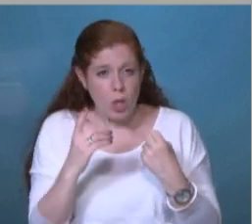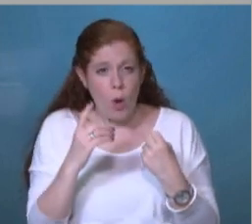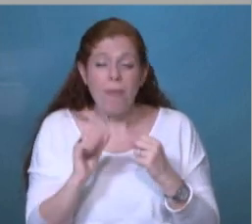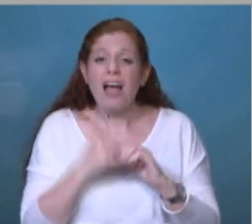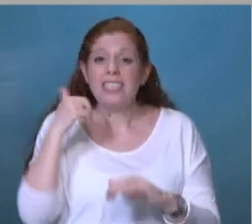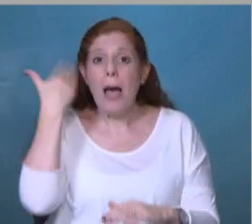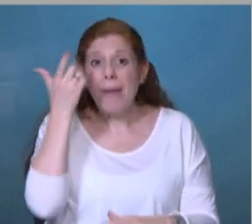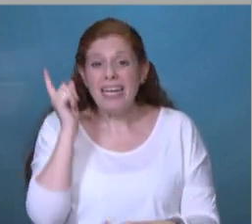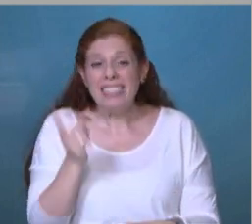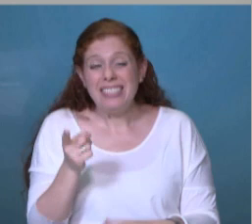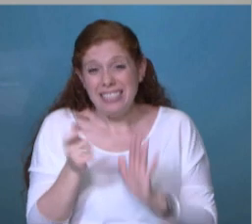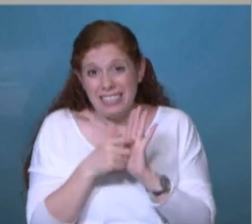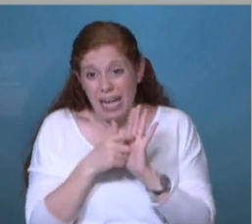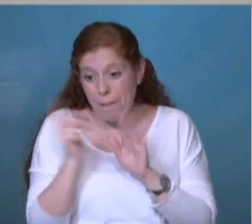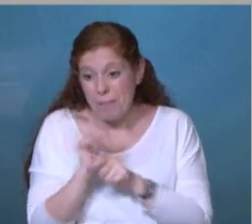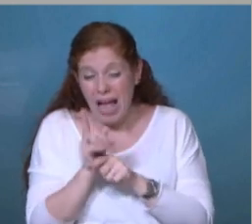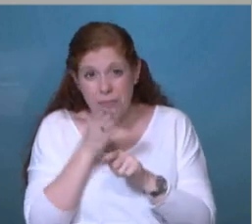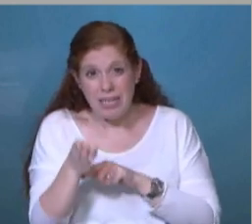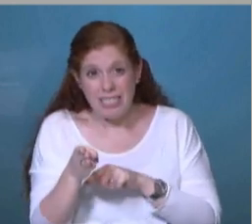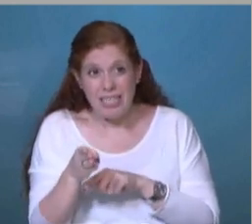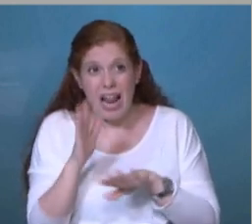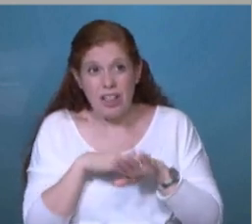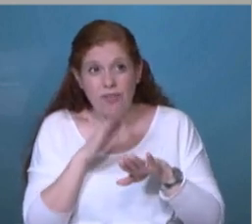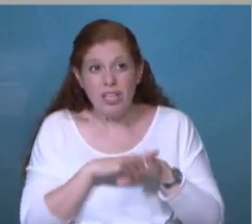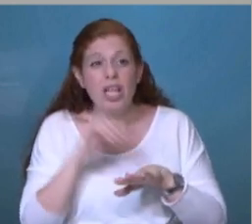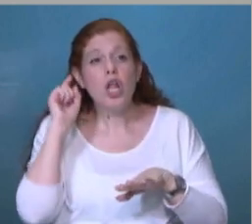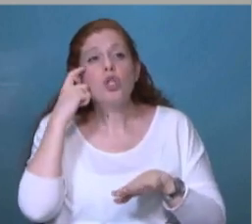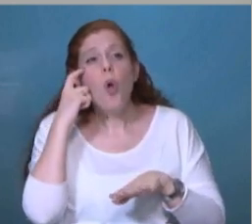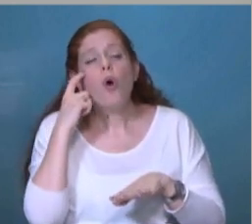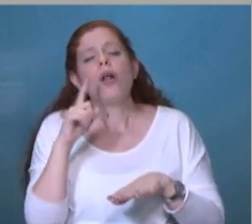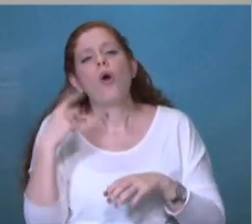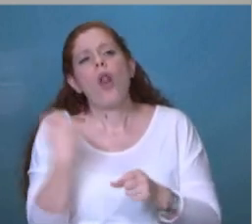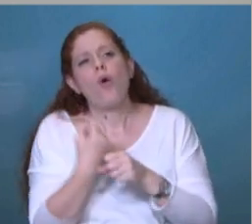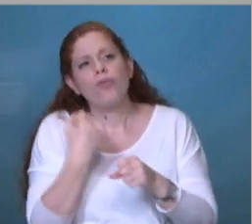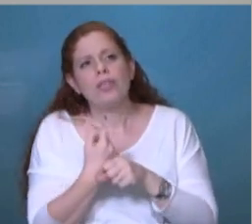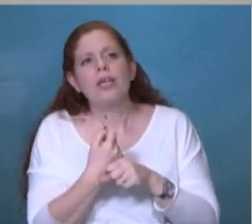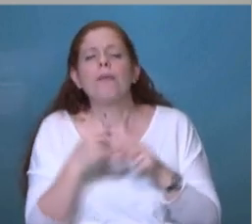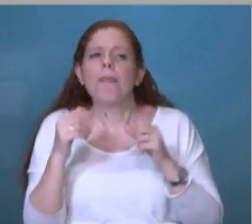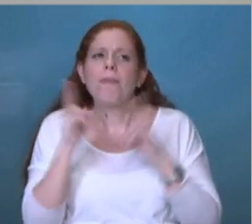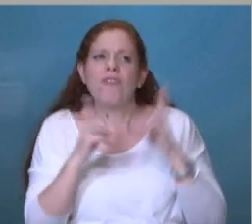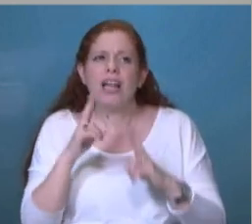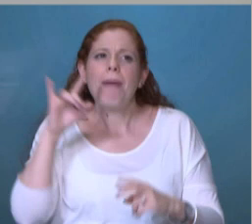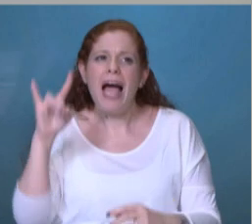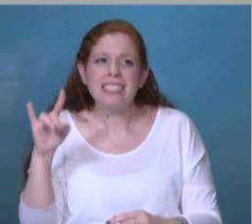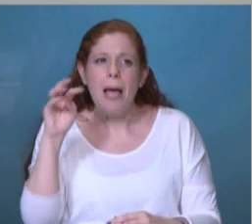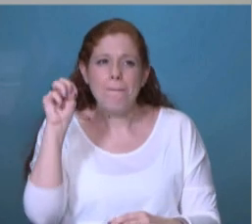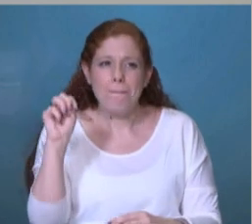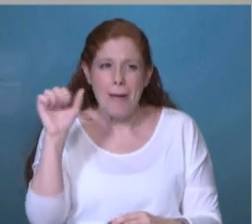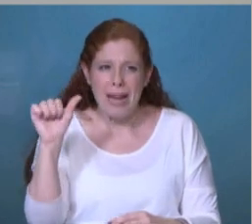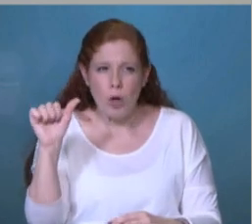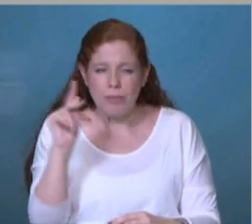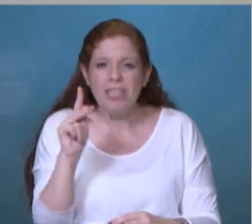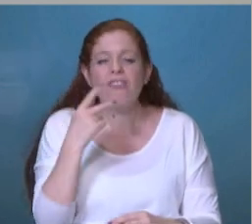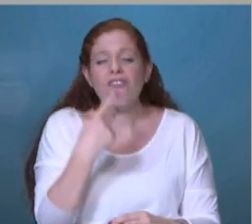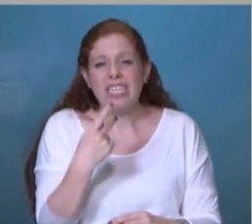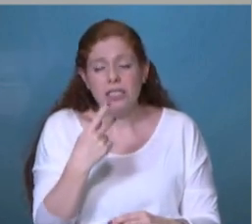יידרש מיד עם כניסתו לתפקיד לדאוג למאות העובדים במפעלי חרסה, אמיליה קוסמטיקס ופיניציה. ההחלטה שלו צריכה